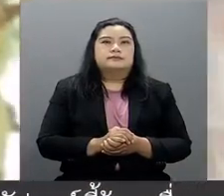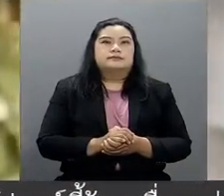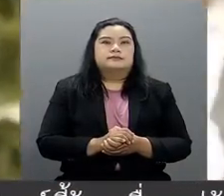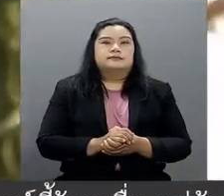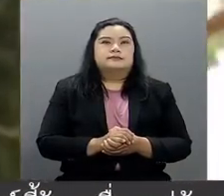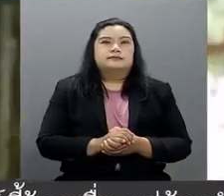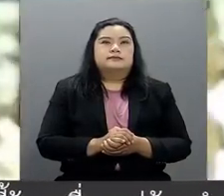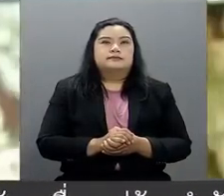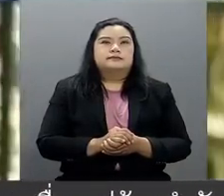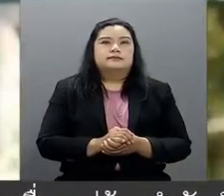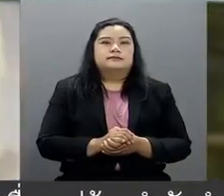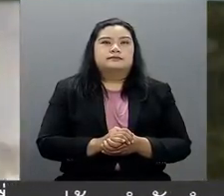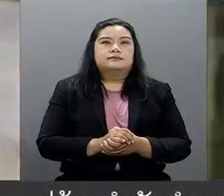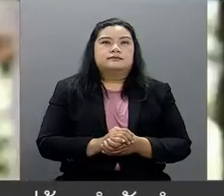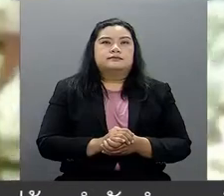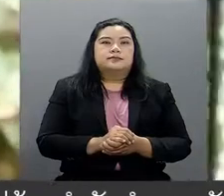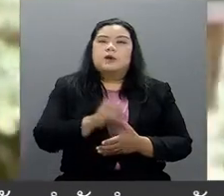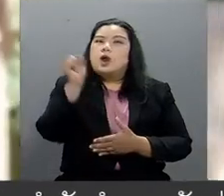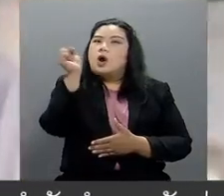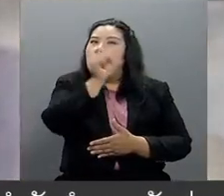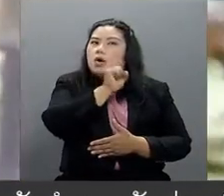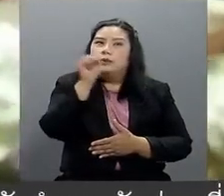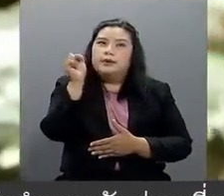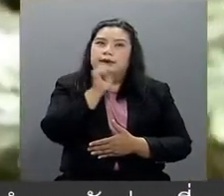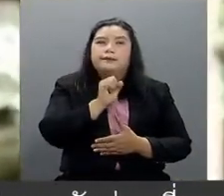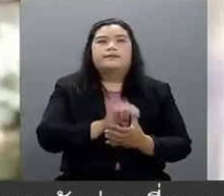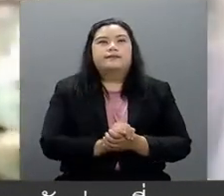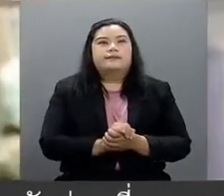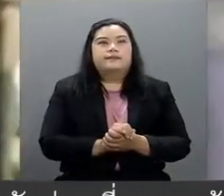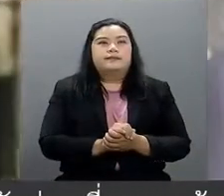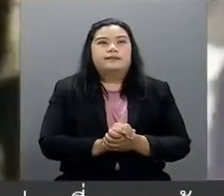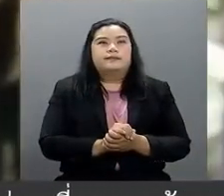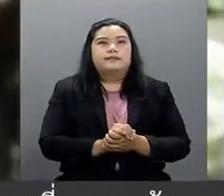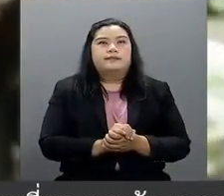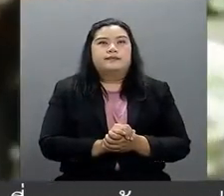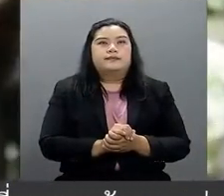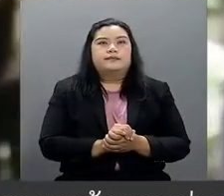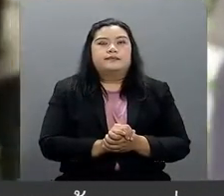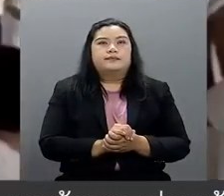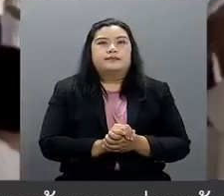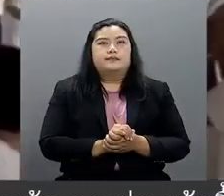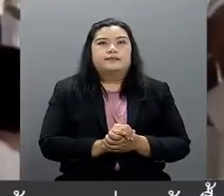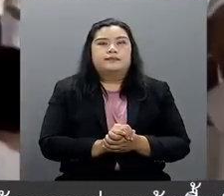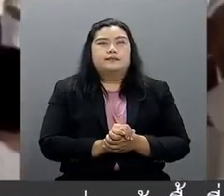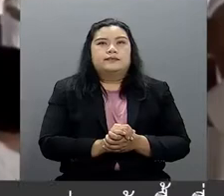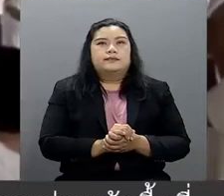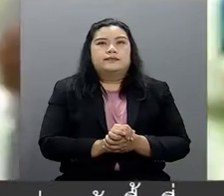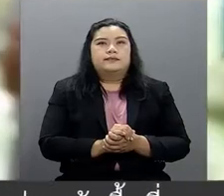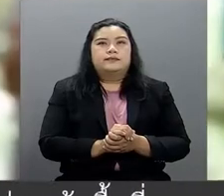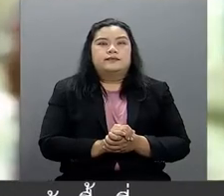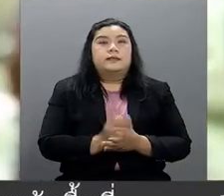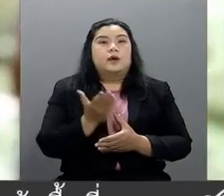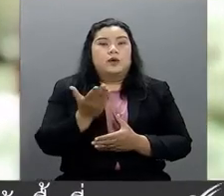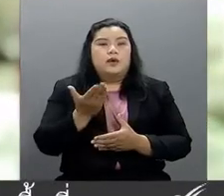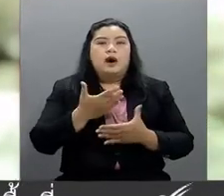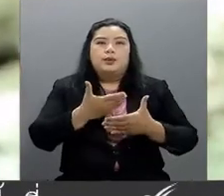ใจออกดังดอกไม้บาน การกำหนดลมหายใจเข้าออก